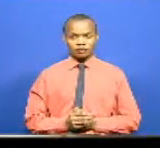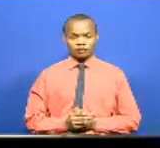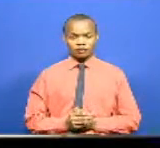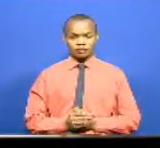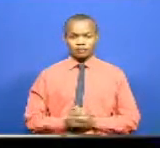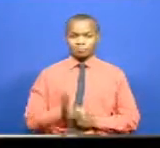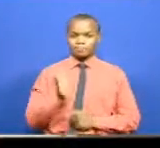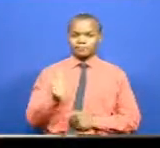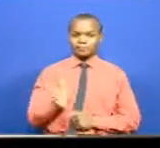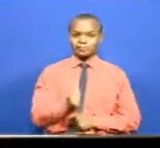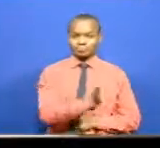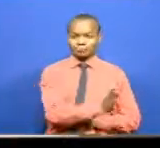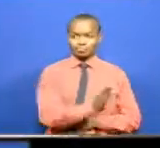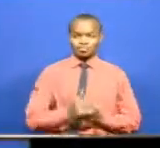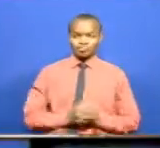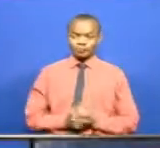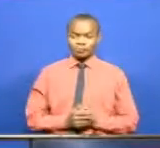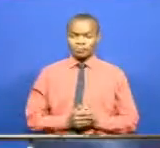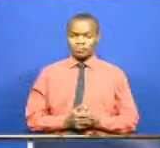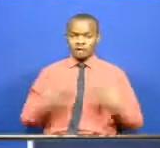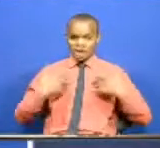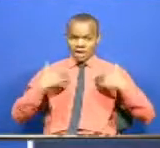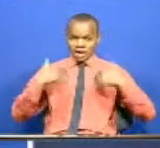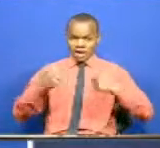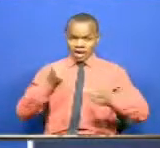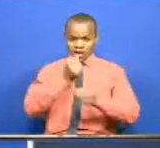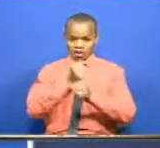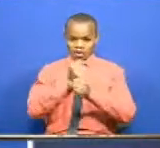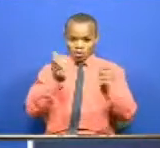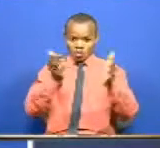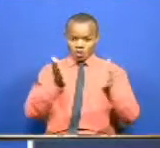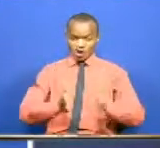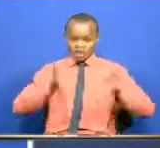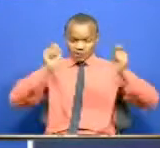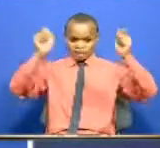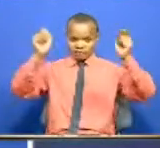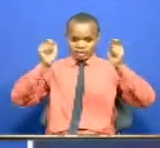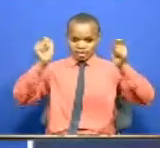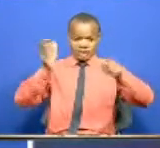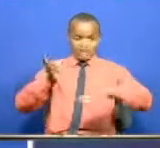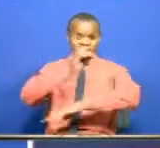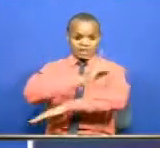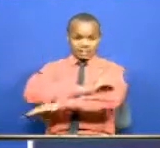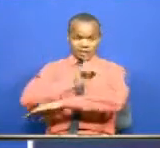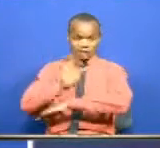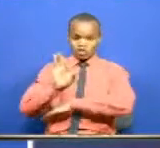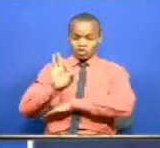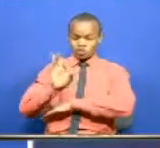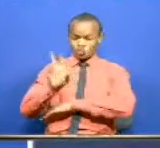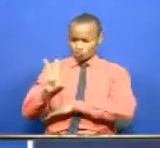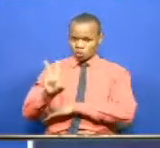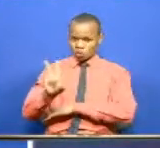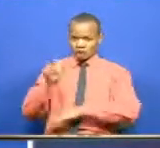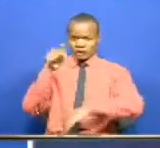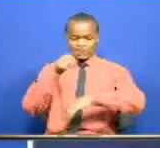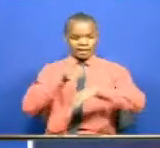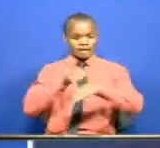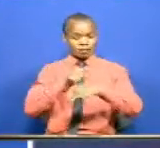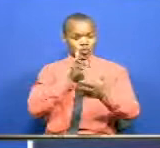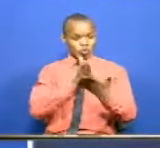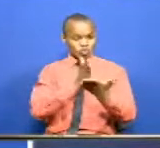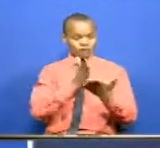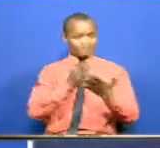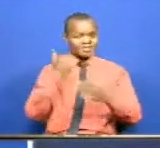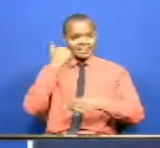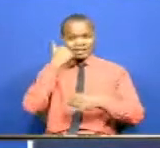Tukiangazia masuala ya afya, mgomo wa hudumu wa afya umeingia siku yake ya pili, huku kukiwa na shughuli na madhara makubwa baada ya